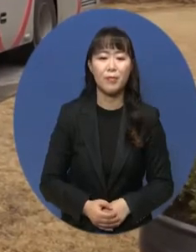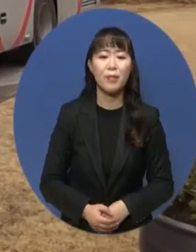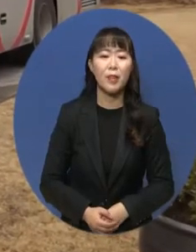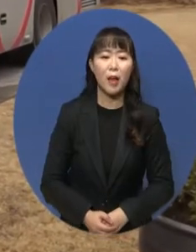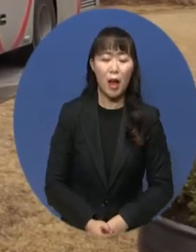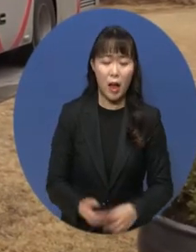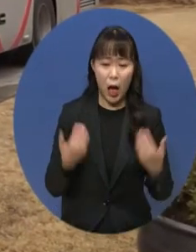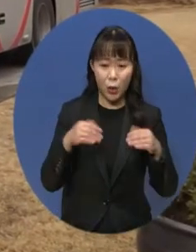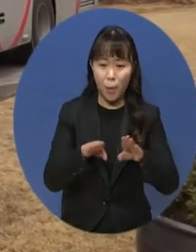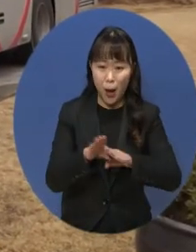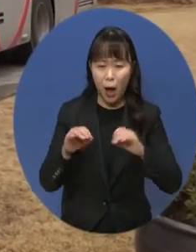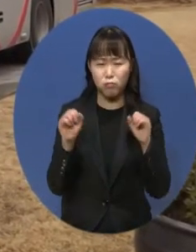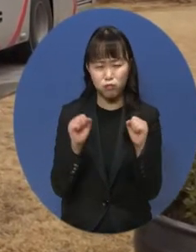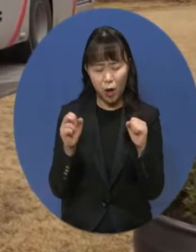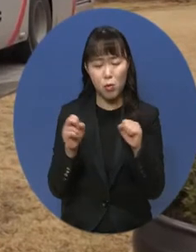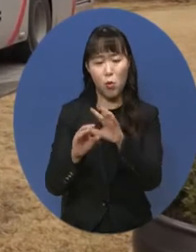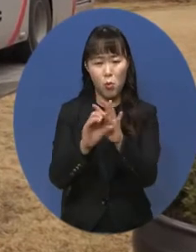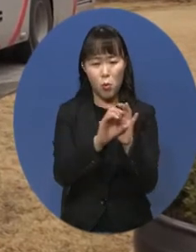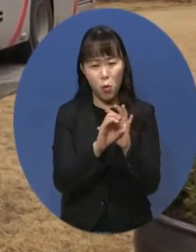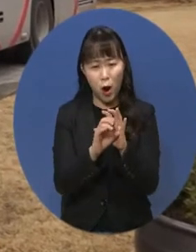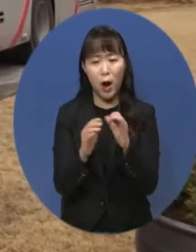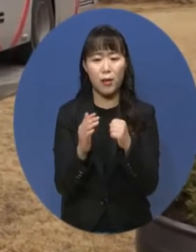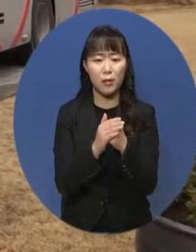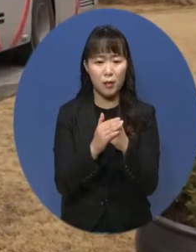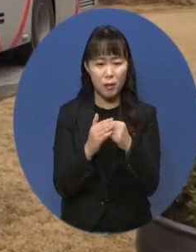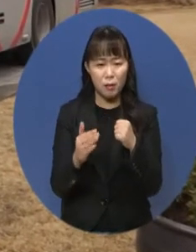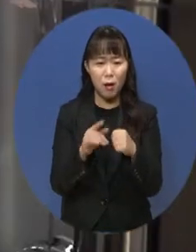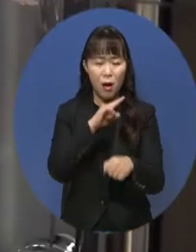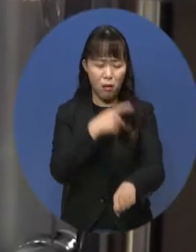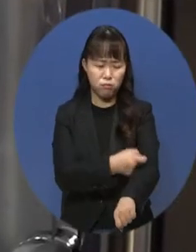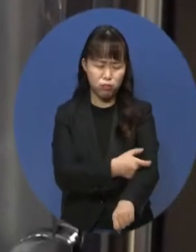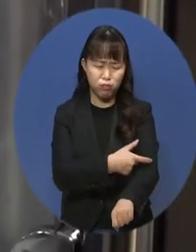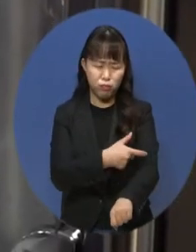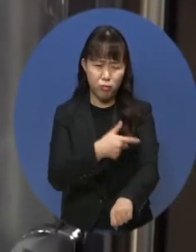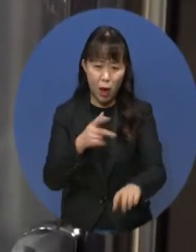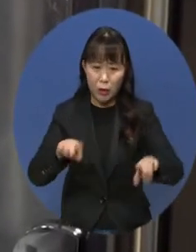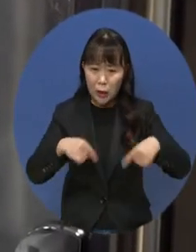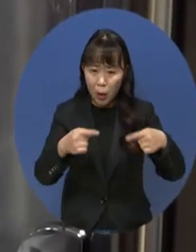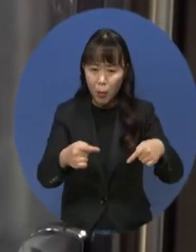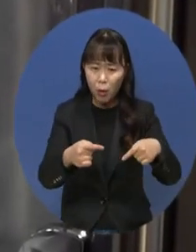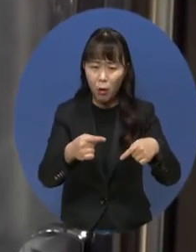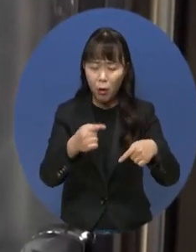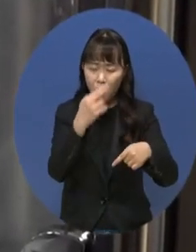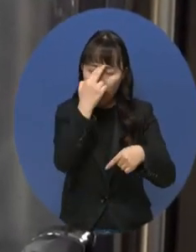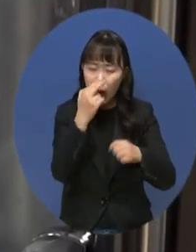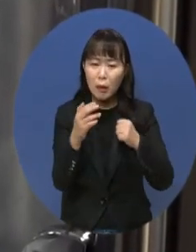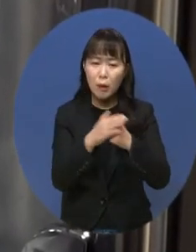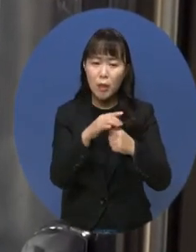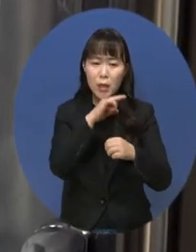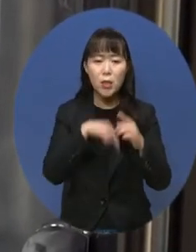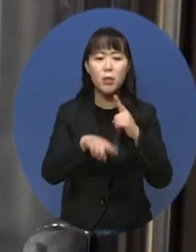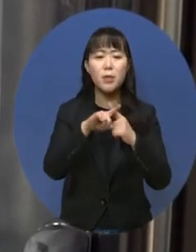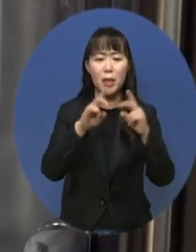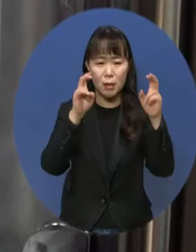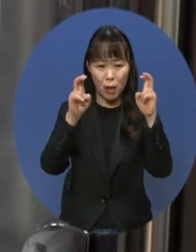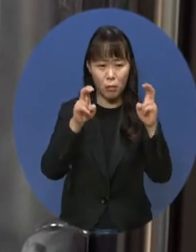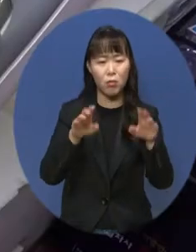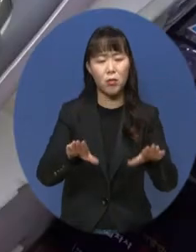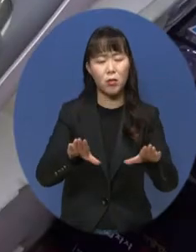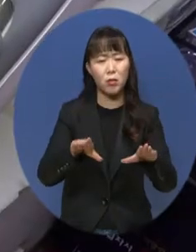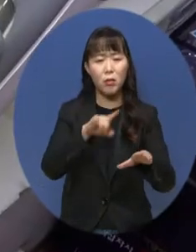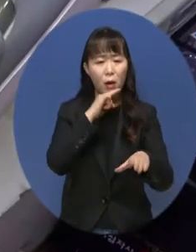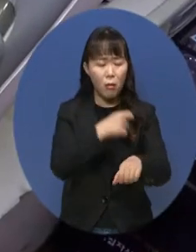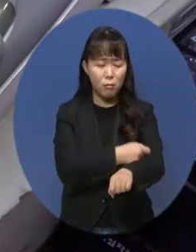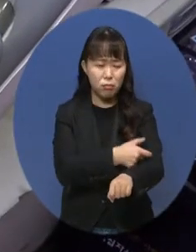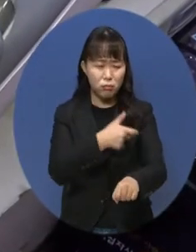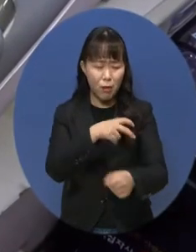학교 방학과 동절기 또 코로나19로 인한 헌혈 참여가 급감하면서 적십자사는 혈액 수급에 어려움을 겪고